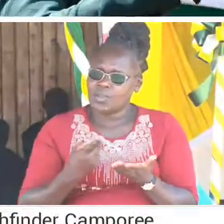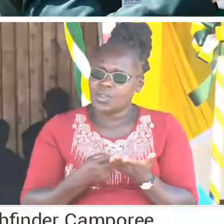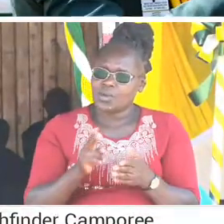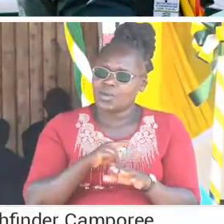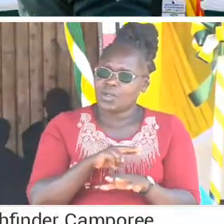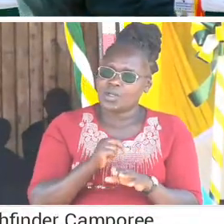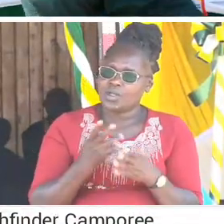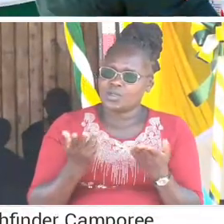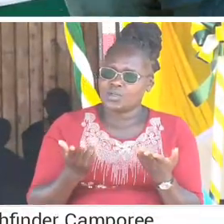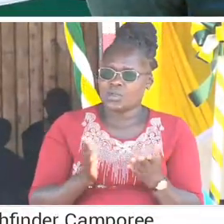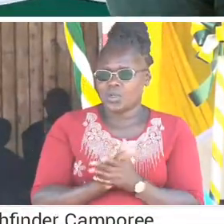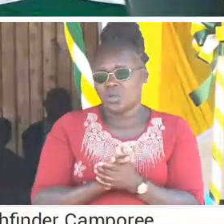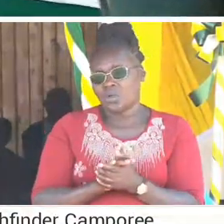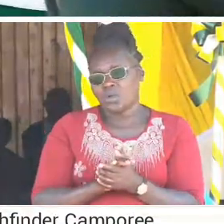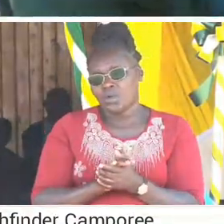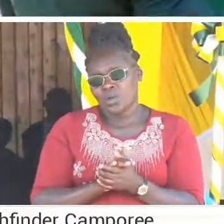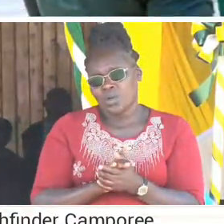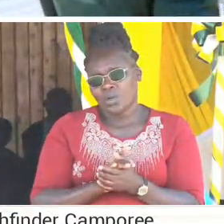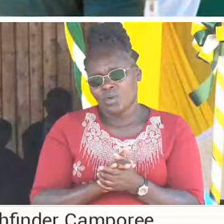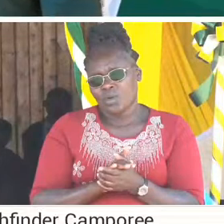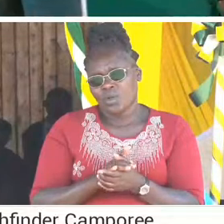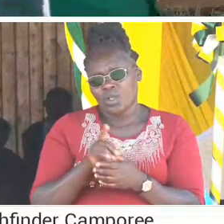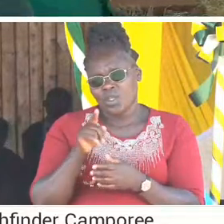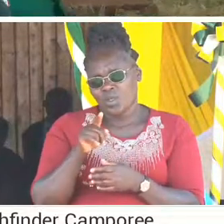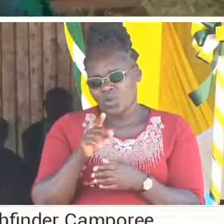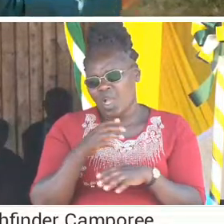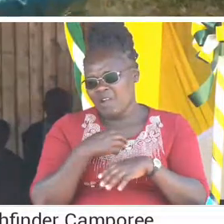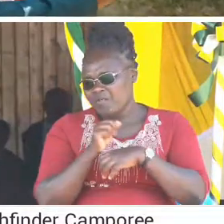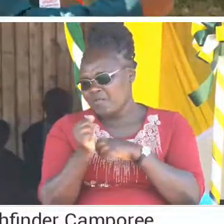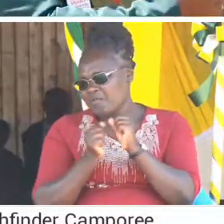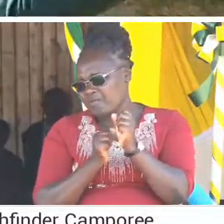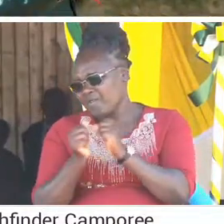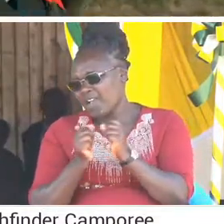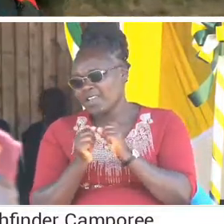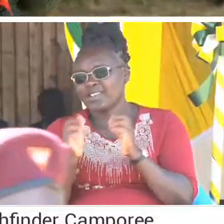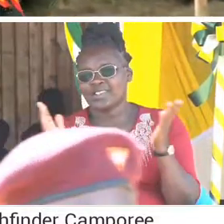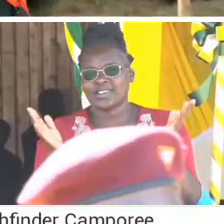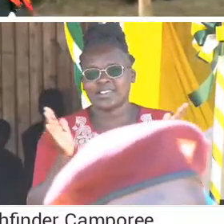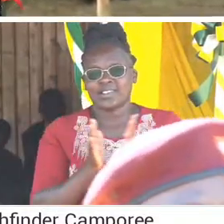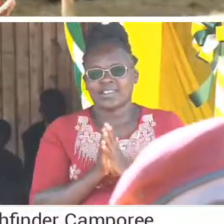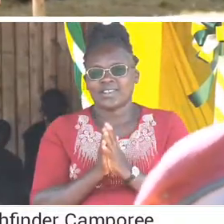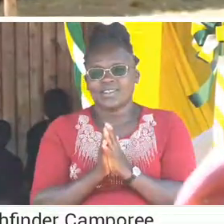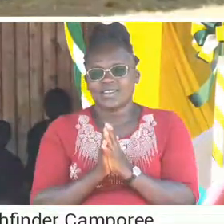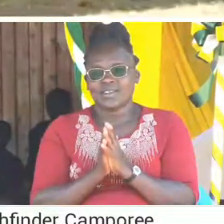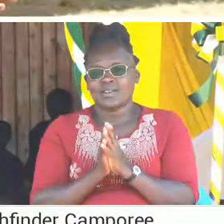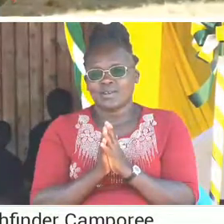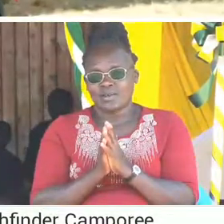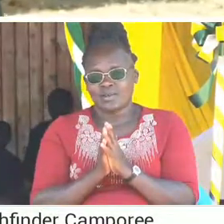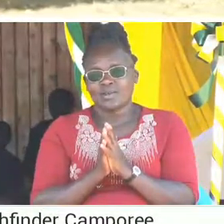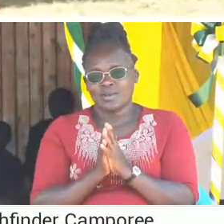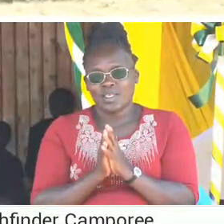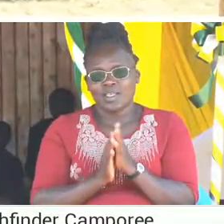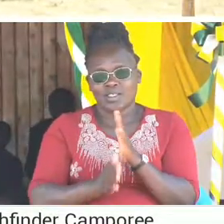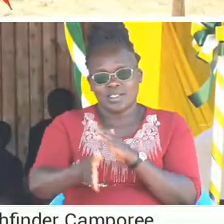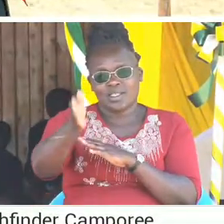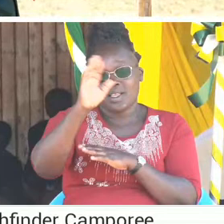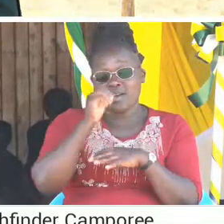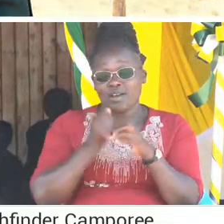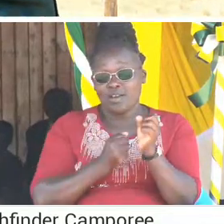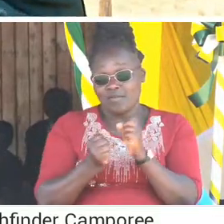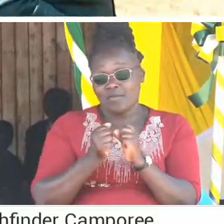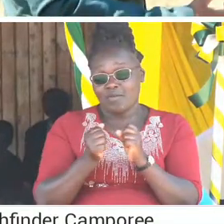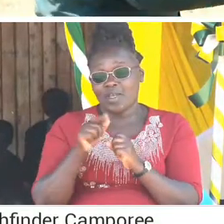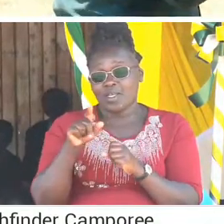vita zako zinapiganwa na Bwana. Amina. Yaani when you're a holy nation to the Lord fights your battles.